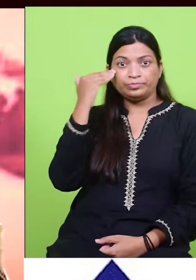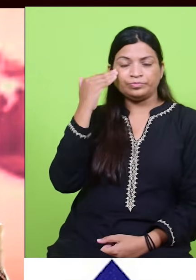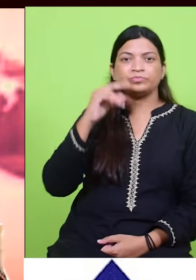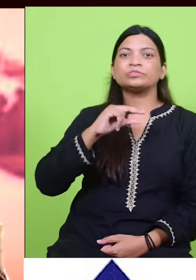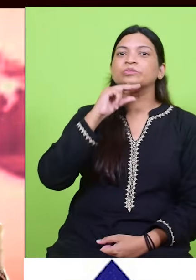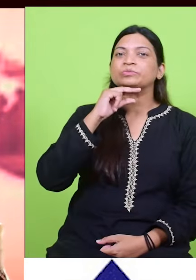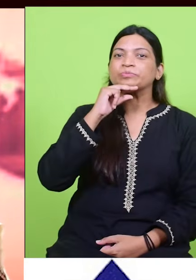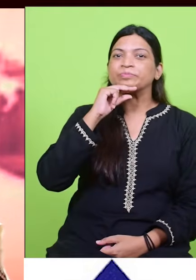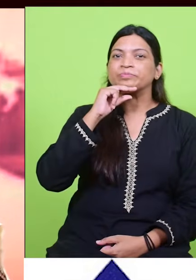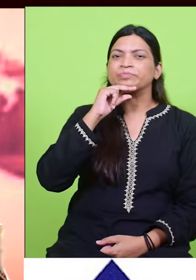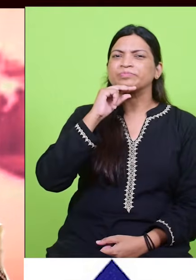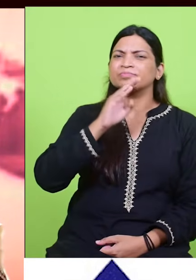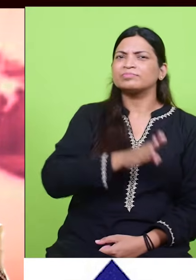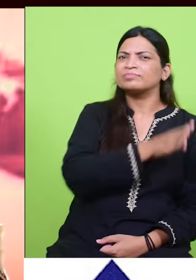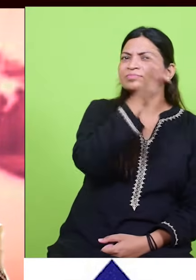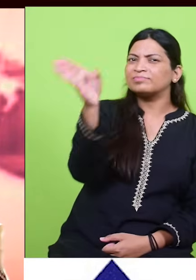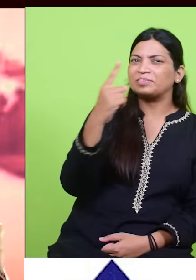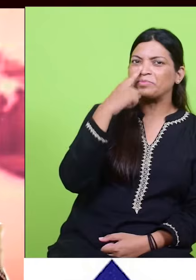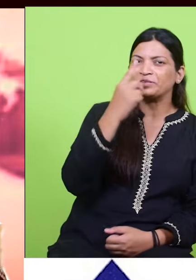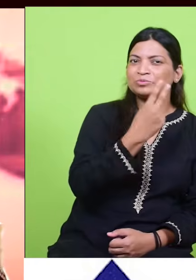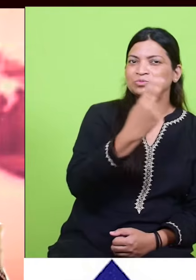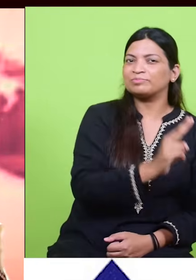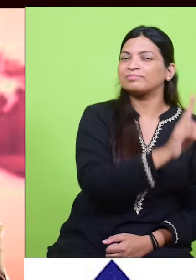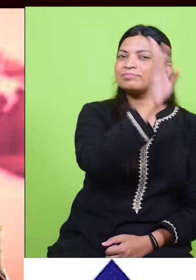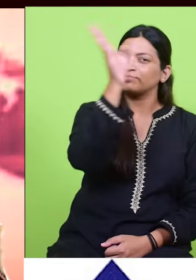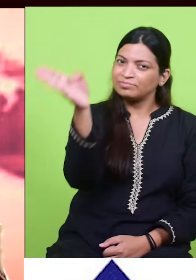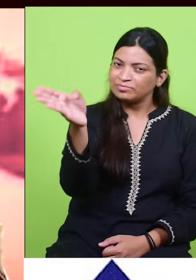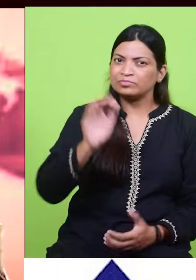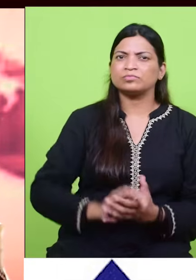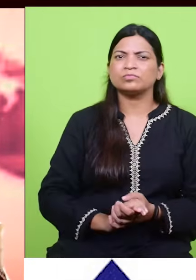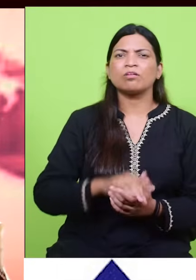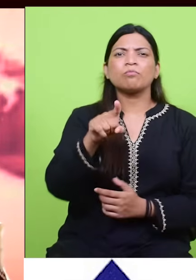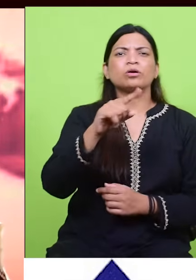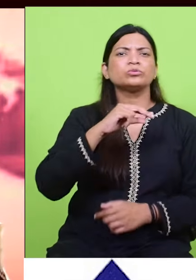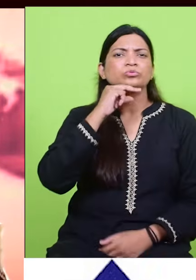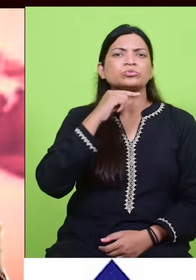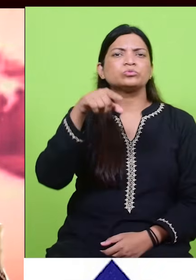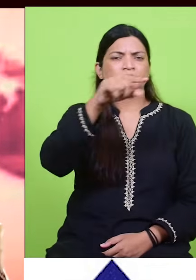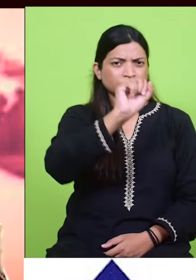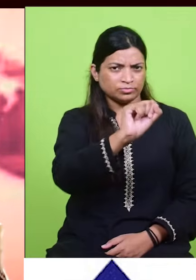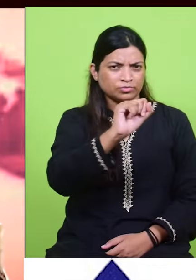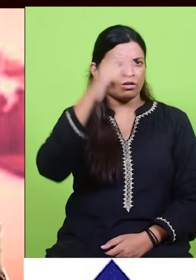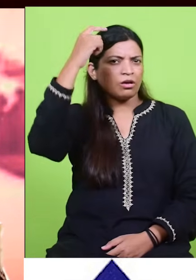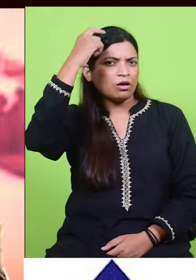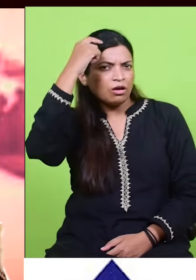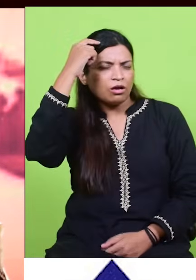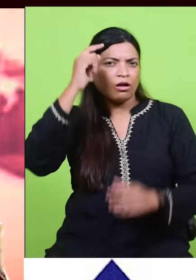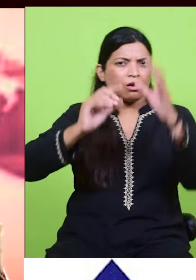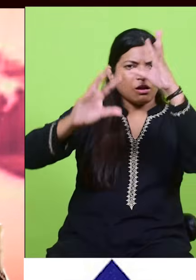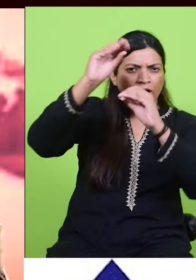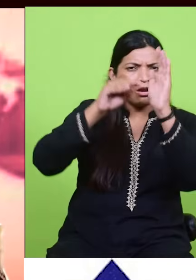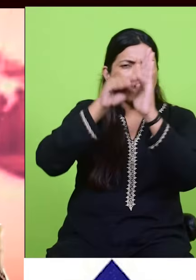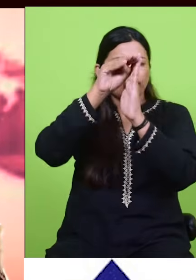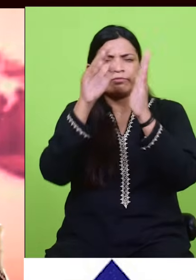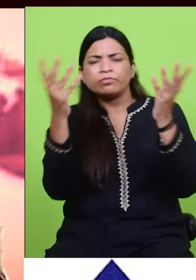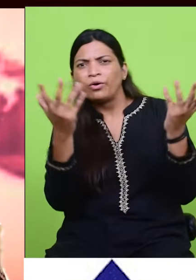कि गुरदीप जब आपके पास आए थे, गुरदीप की माताजी और गुरदीप आए थे, तब गुरदीप का जो स्टेट ऑफ माइंड था या